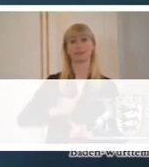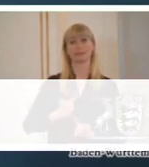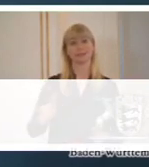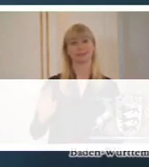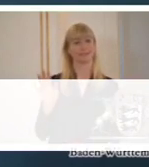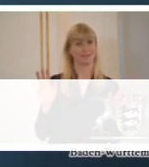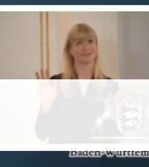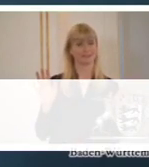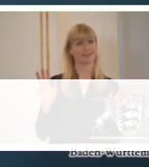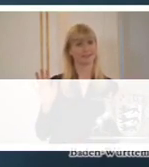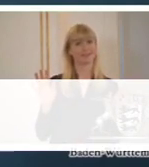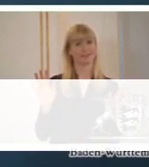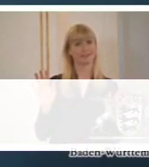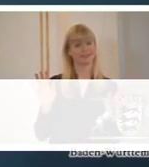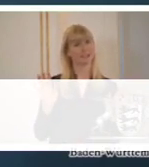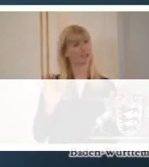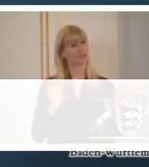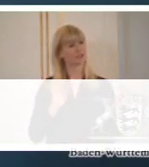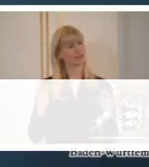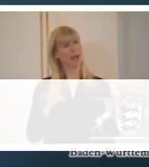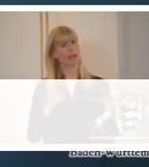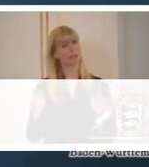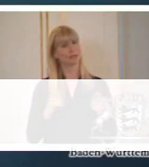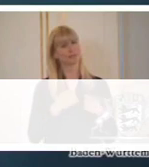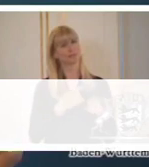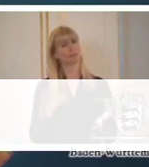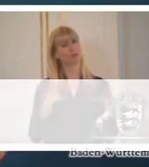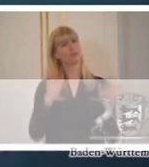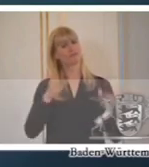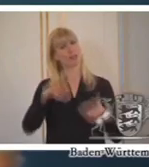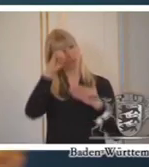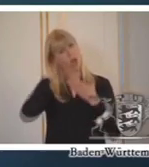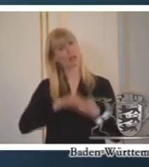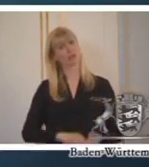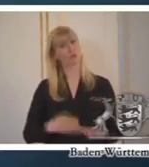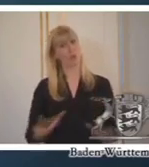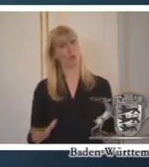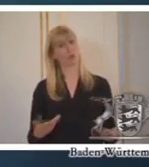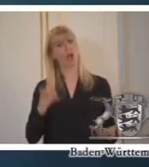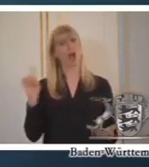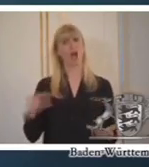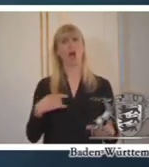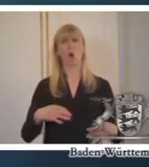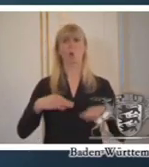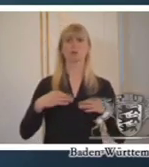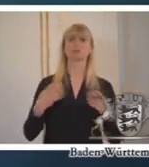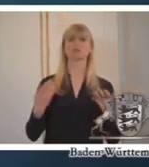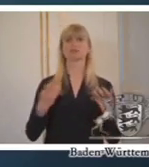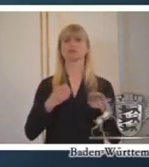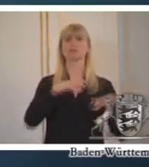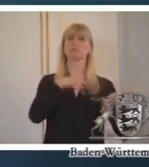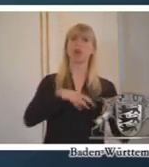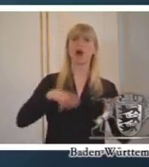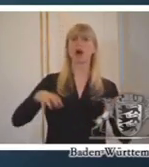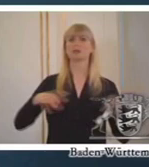Da ist, glaube ich, teilweise ein bisschen falscher Eindruck entstanden. Auch der Güterverkehr zwischen den Ländern ist ja nicht eingeschränkt